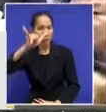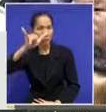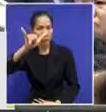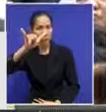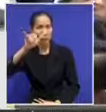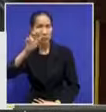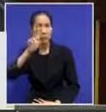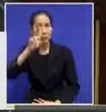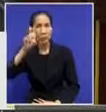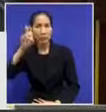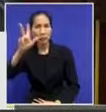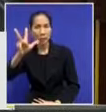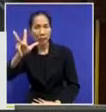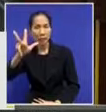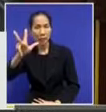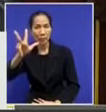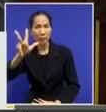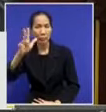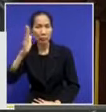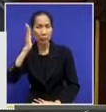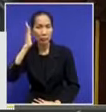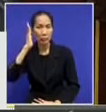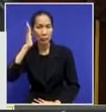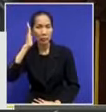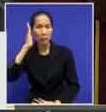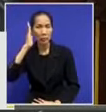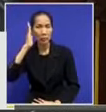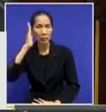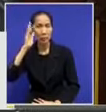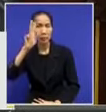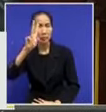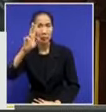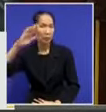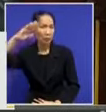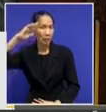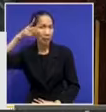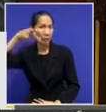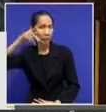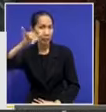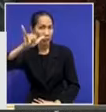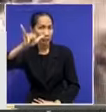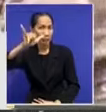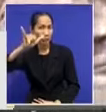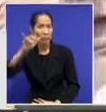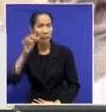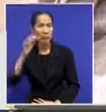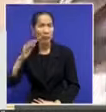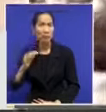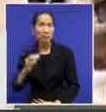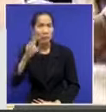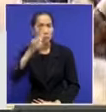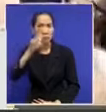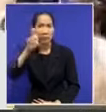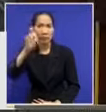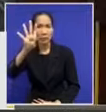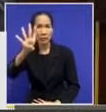ครับ 203นายถาวรเสนเนียม พลเอกประยุทธ์จันทร์โอชาครับ 204